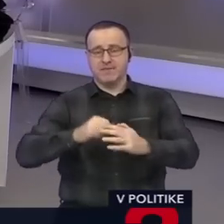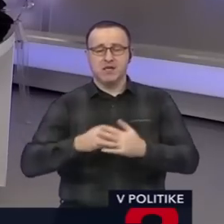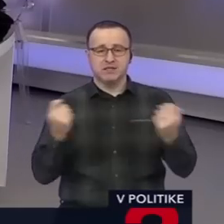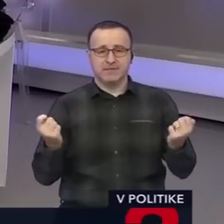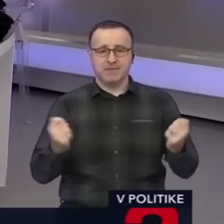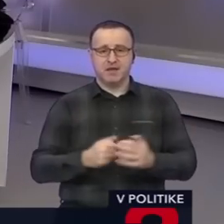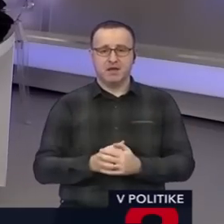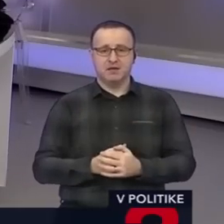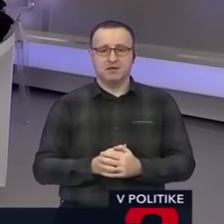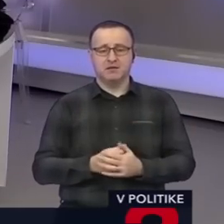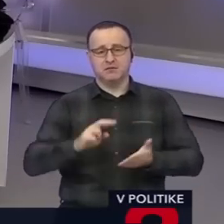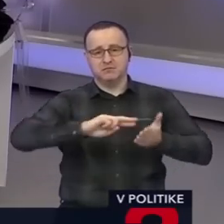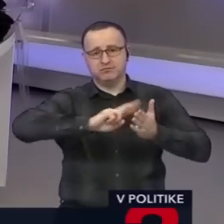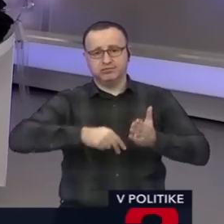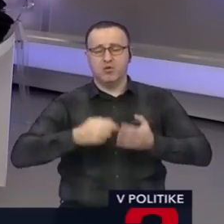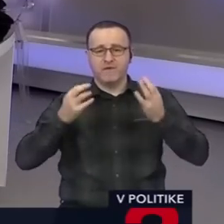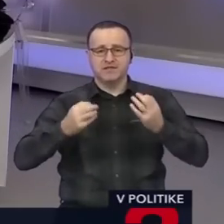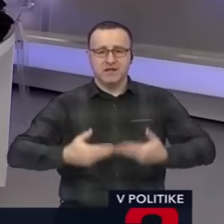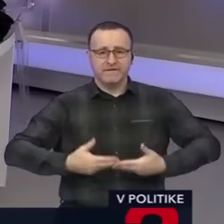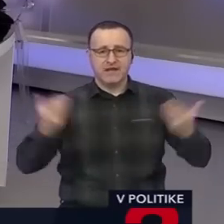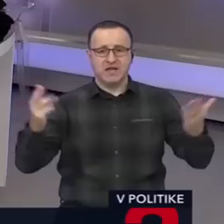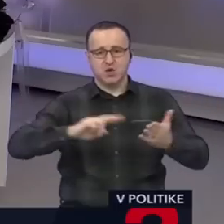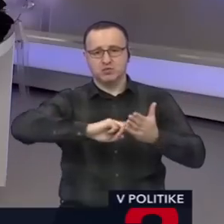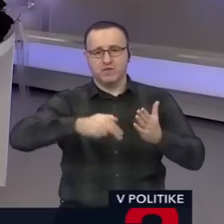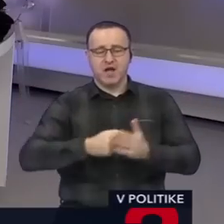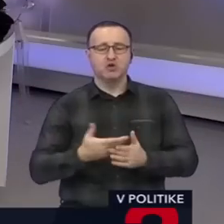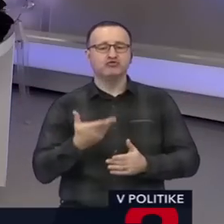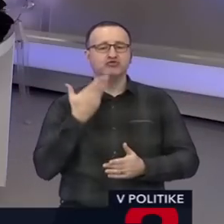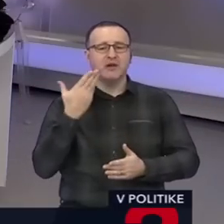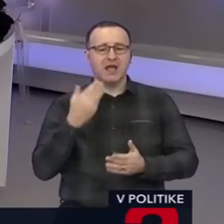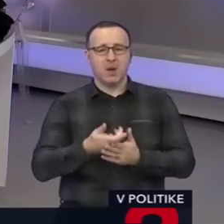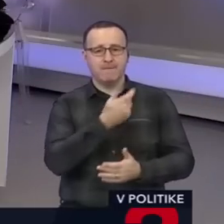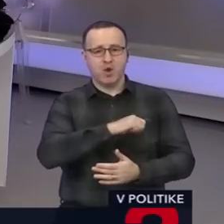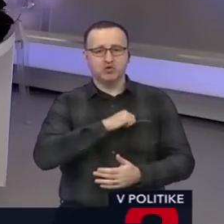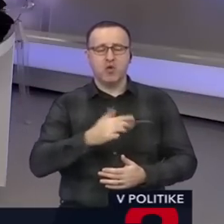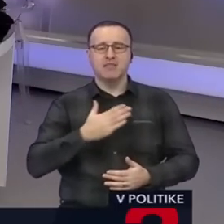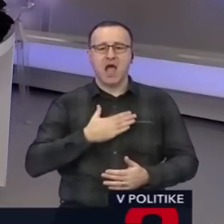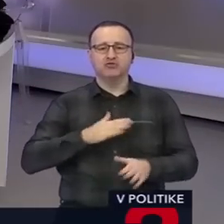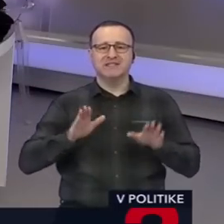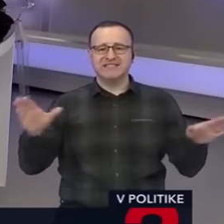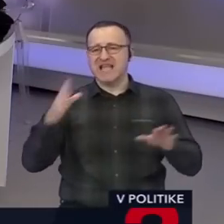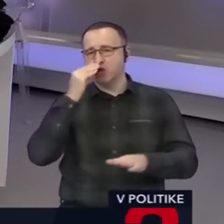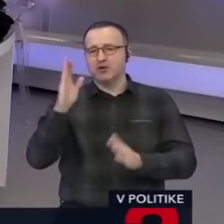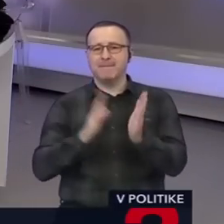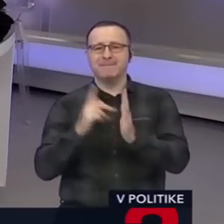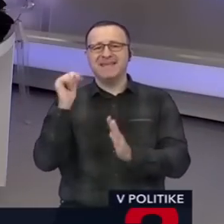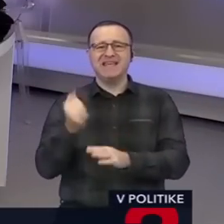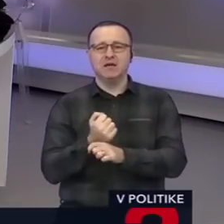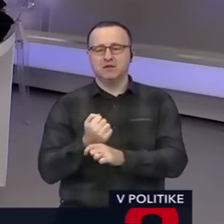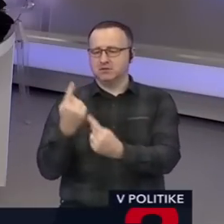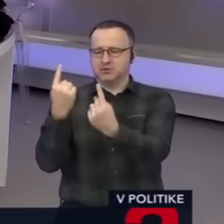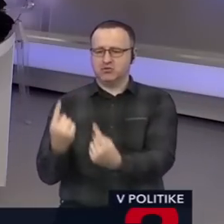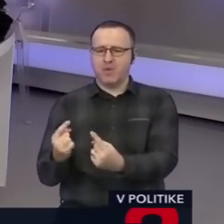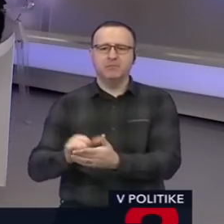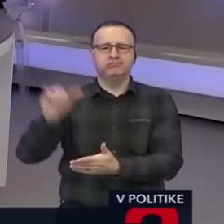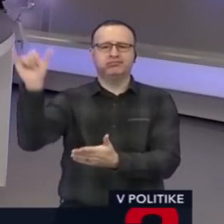septembri, keď sme podpísali oficiálne a verejne zmluvu s Českou republikou a s Polskom, že uzemňujeme naše MIGy a naše MIGy už viac lietať nebudú a že sme pripravení